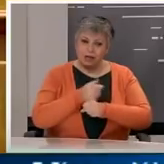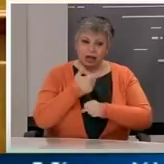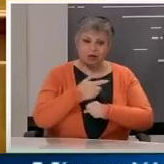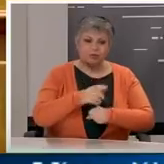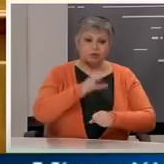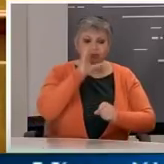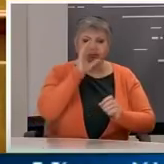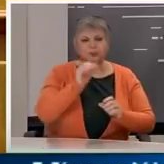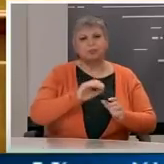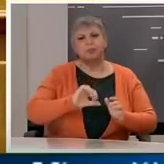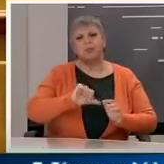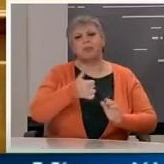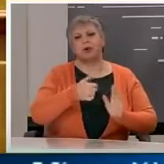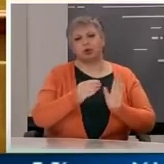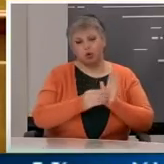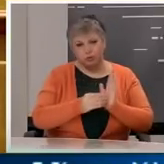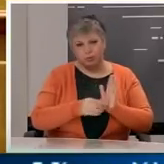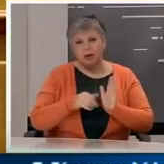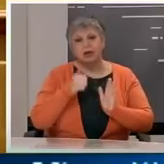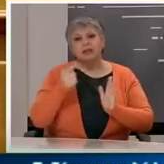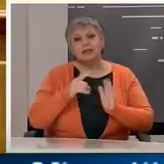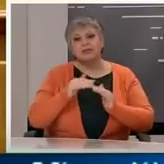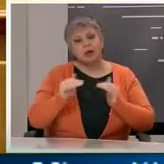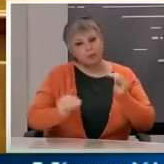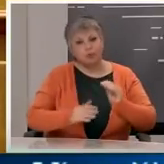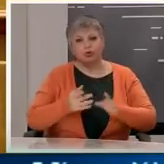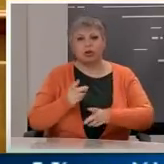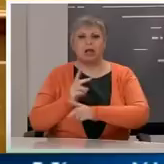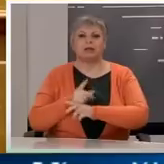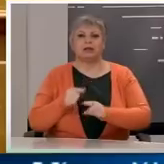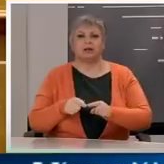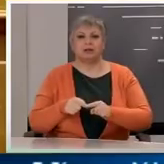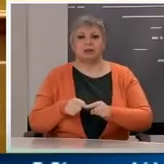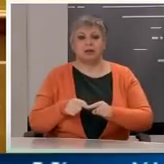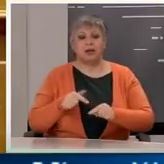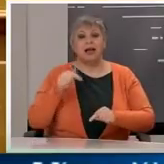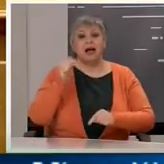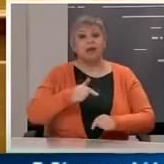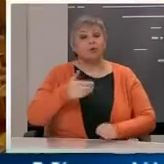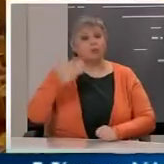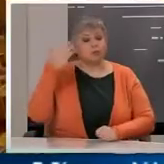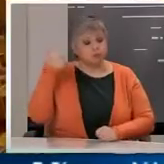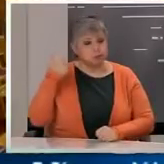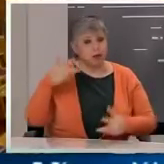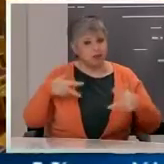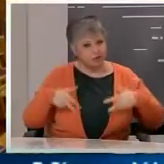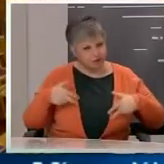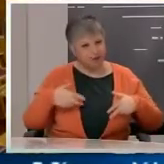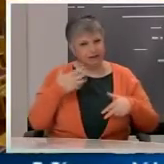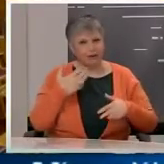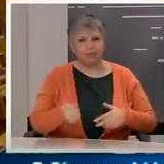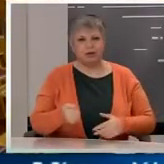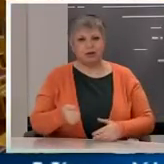2012. Αυτή ήταν μια διάταξη που είχαν βάλει οι προηγούμενες κυβερνήσεις